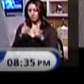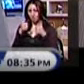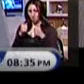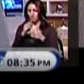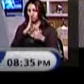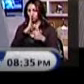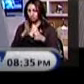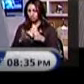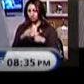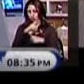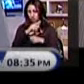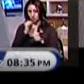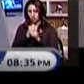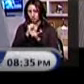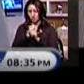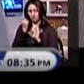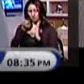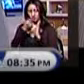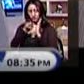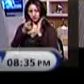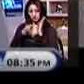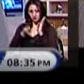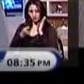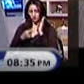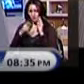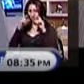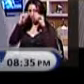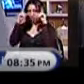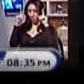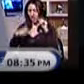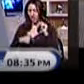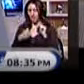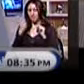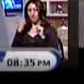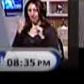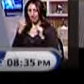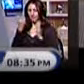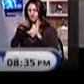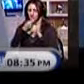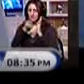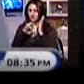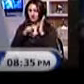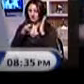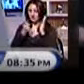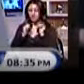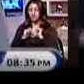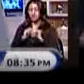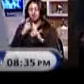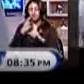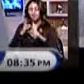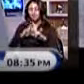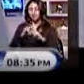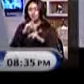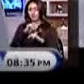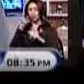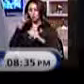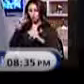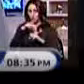استقامته تعكسها طريقة كتابته الواضحة الجريئة الغايرة متلكئة. أنا بعتبر أن الدكتور